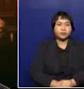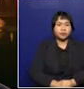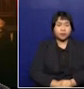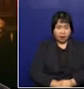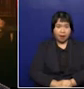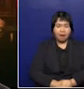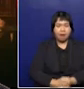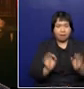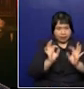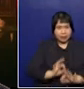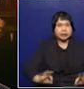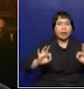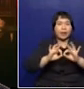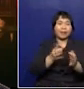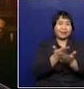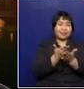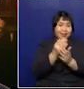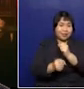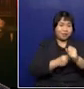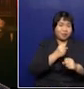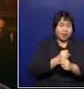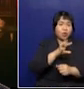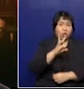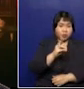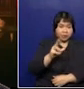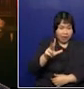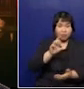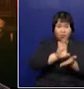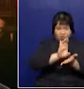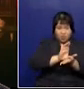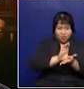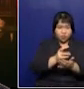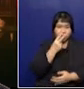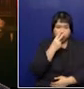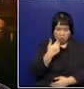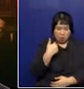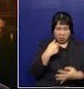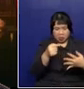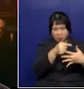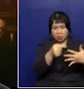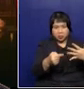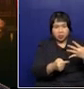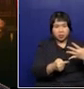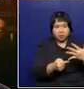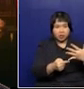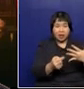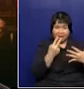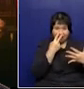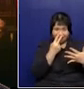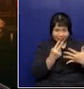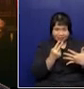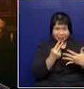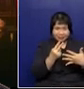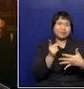ผมขอเน้นเรื่องงบ63หน่อยนะฮะมันมีบางจุดที่ต้องพูดถึงฮะท่านสังเกต